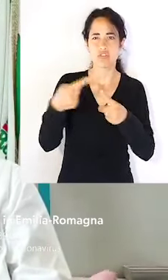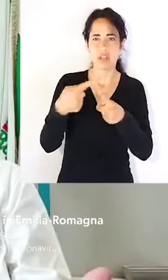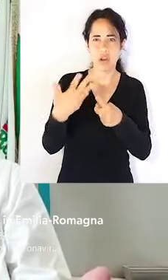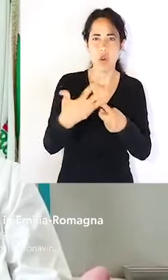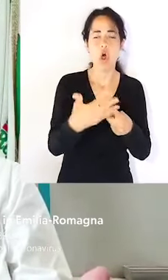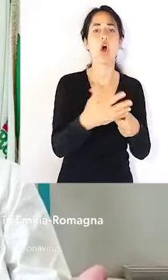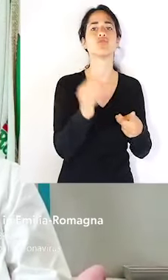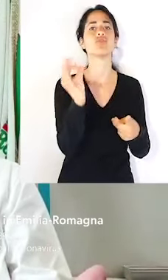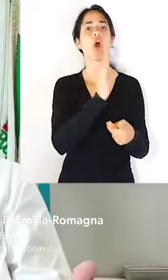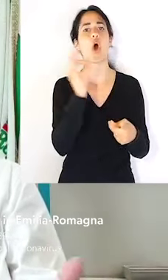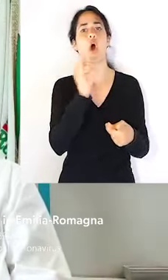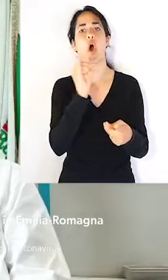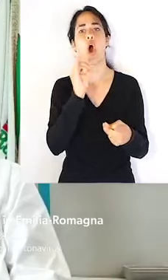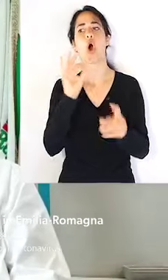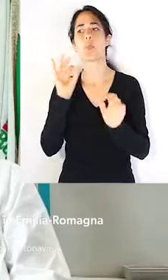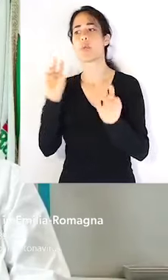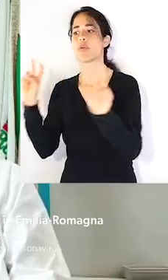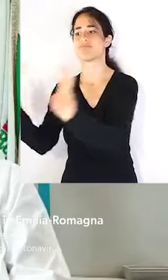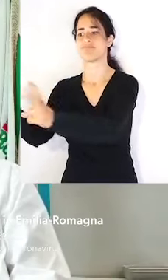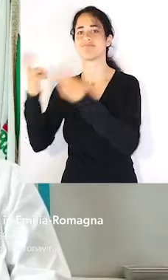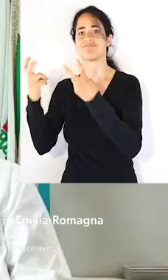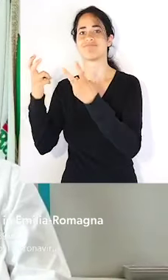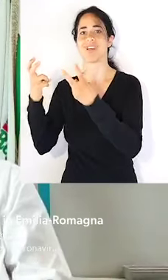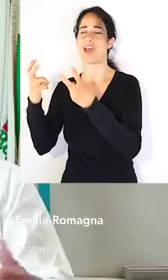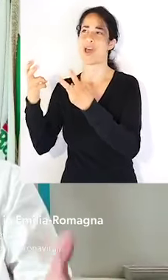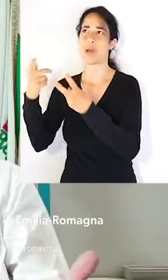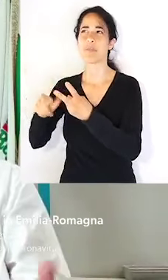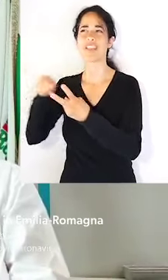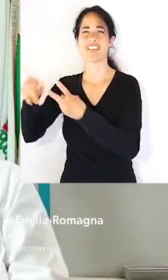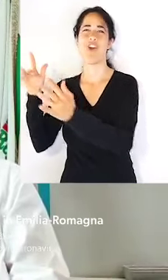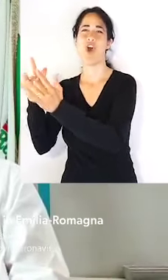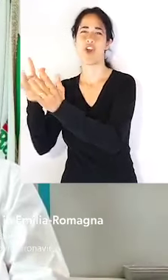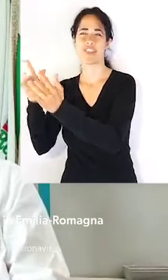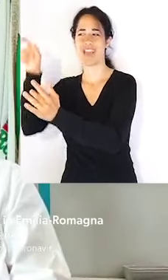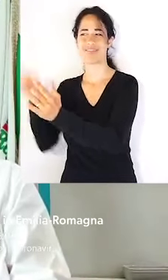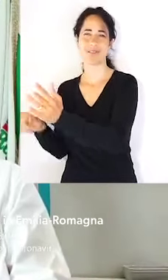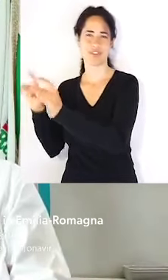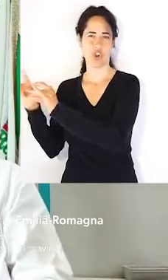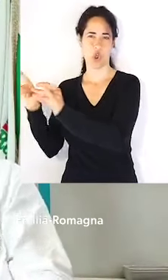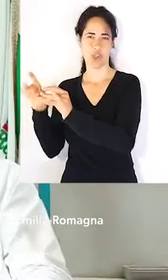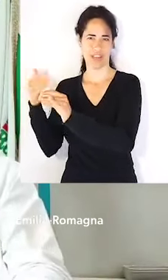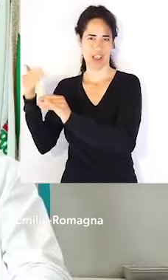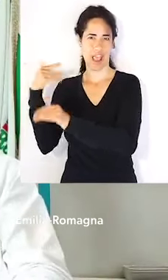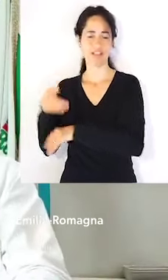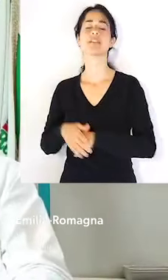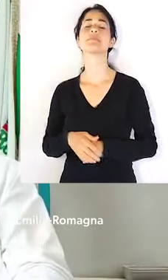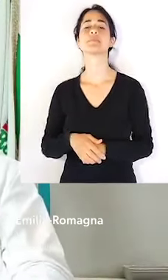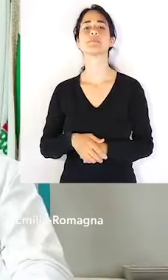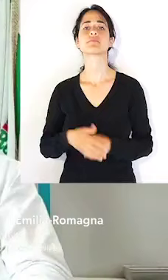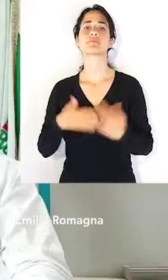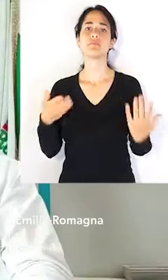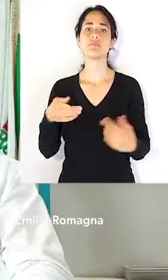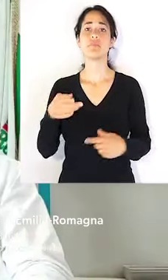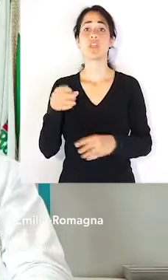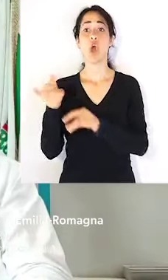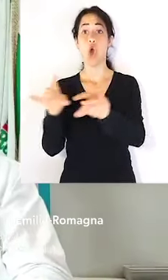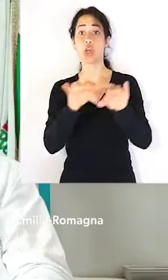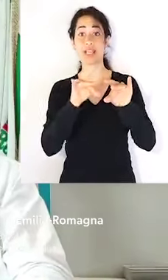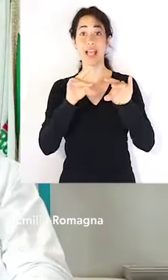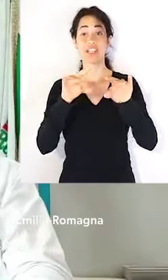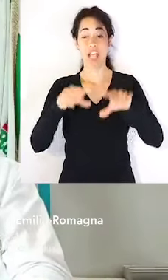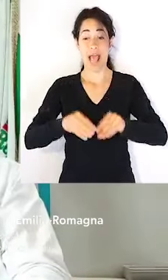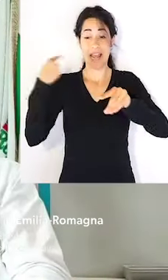oppure attraverso l'individuazione dei contatti dei casi ritrovati. E i positivi